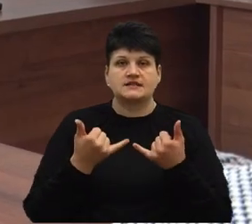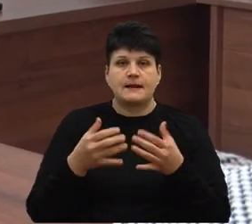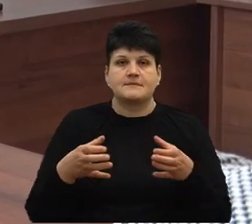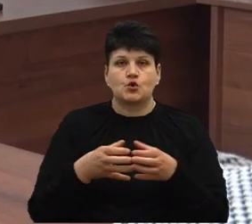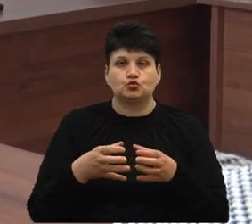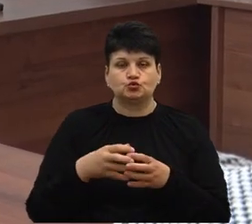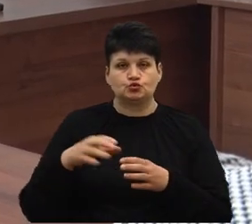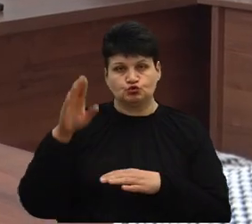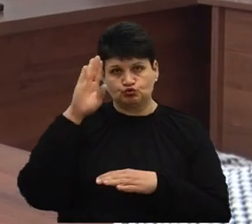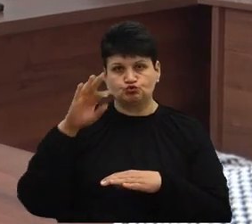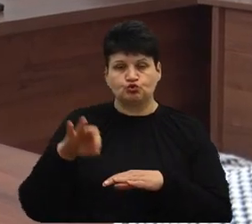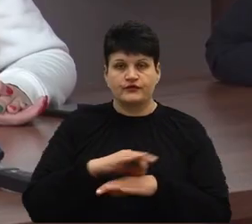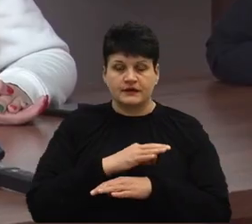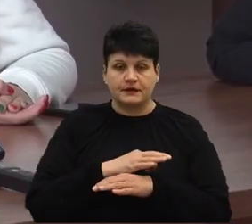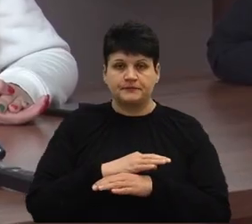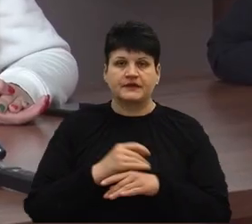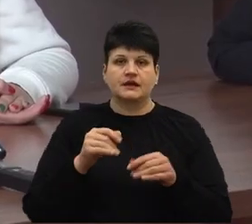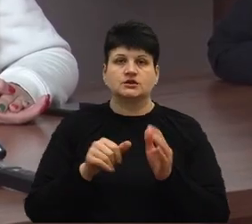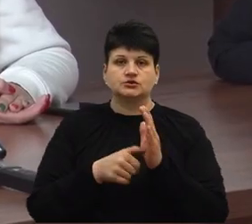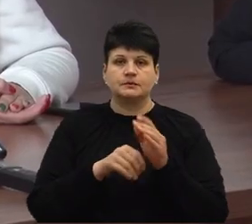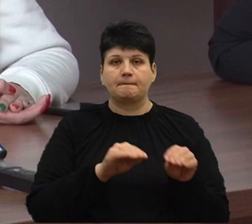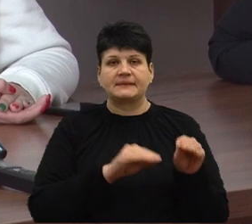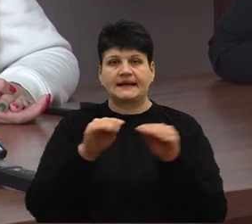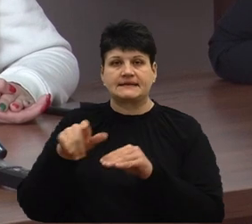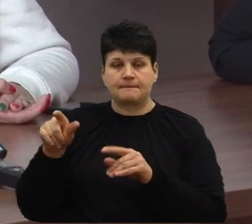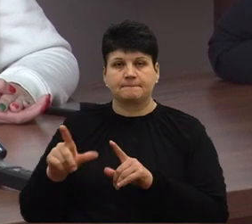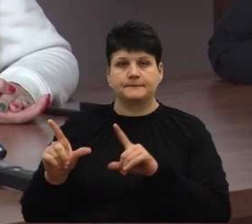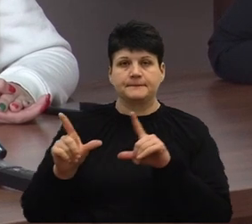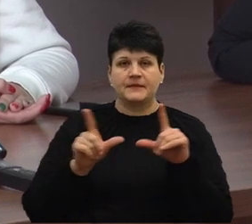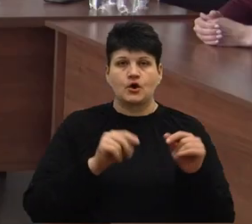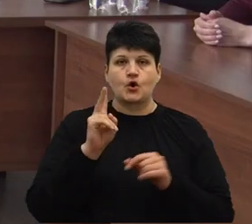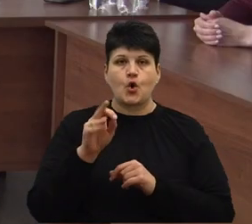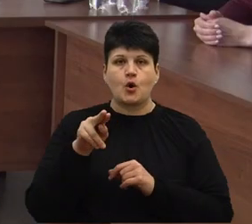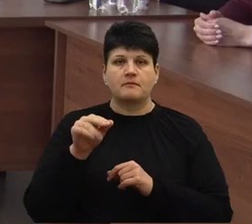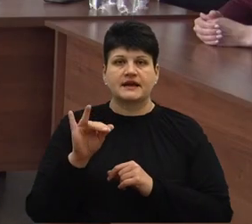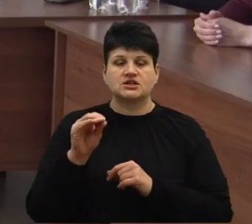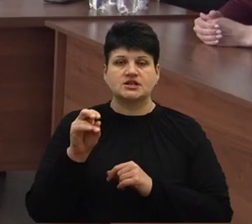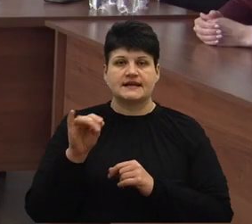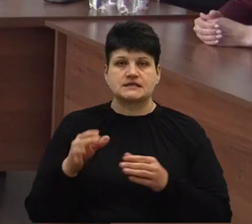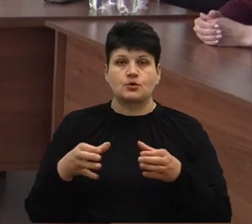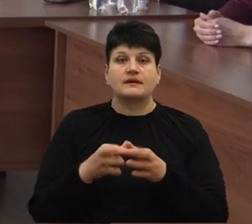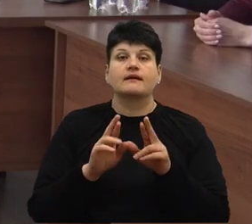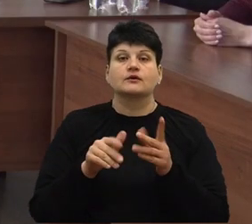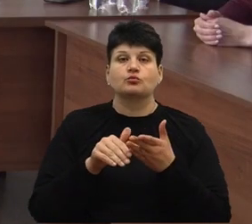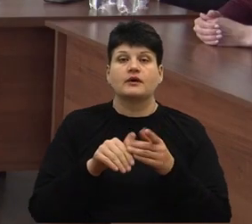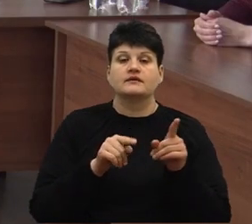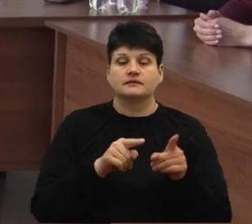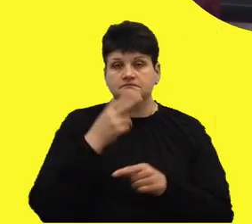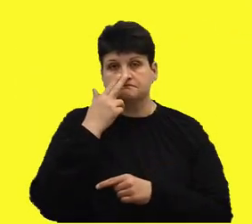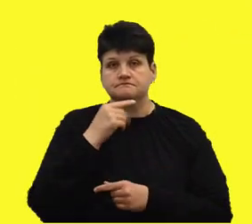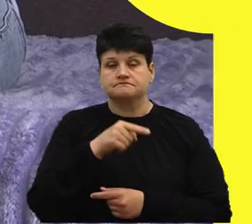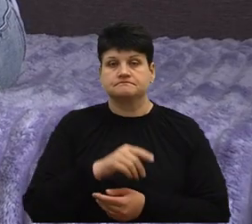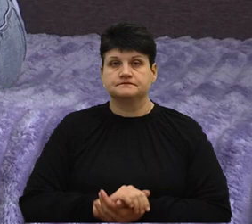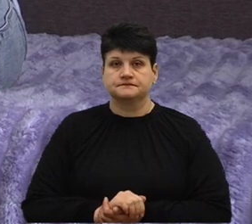700 переселенців з різних областей через російсько-українську війну переїхали окупичинецьку громаду як їм допомагають адаптуватися